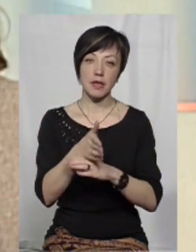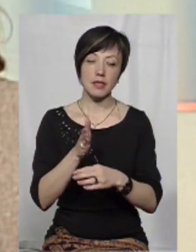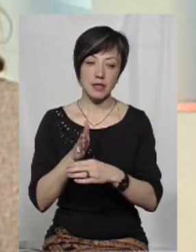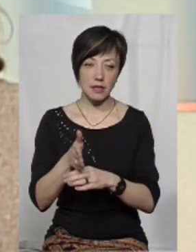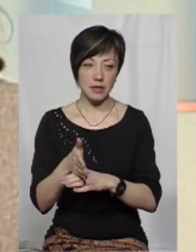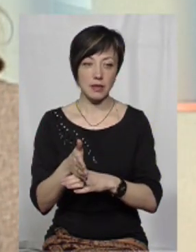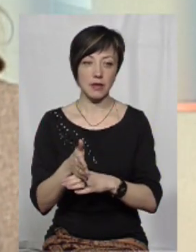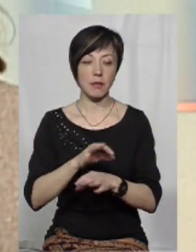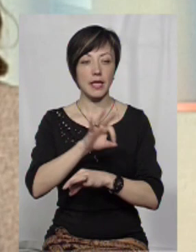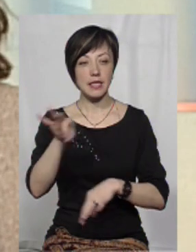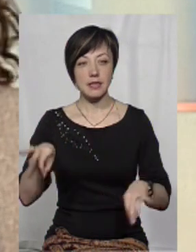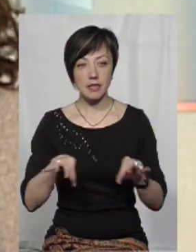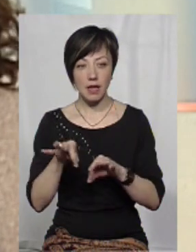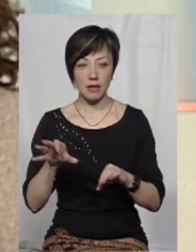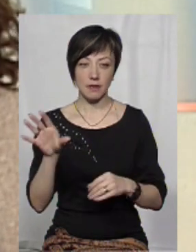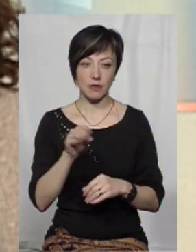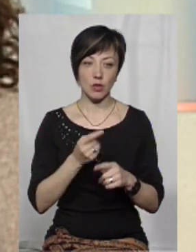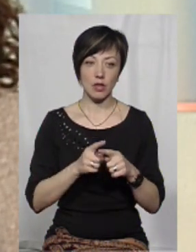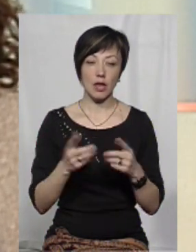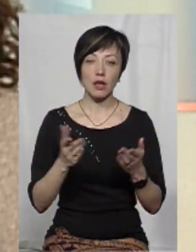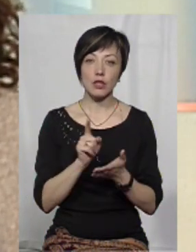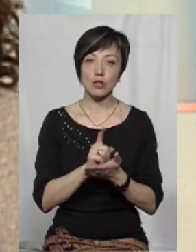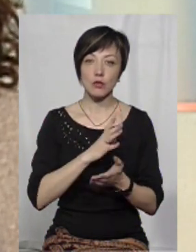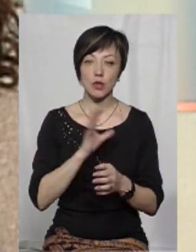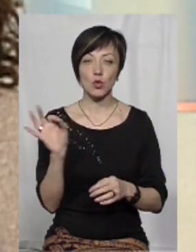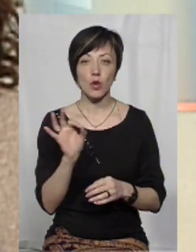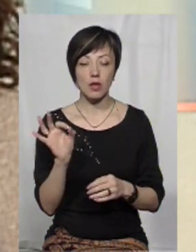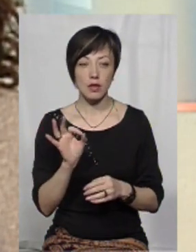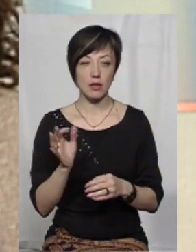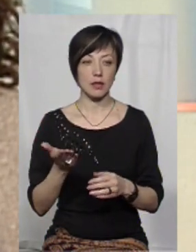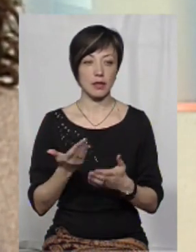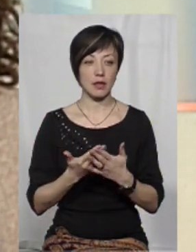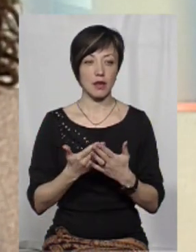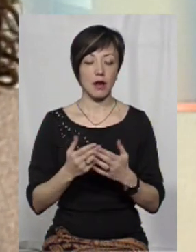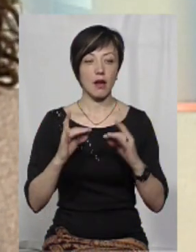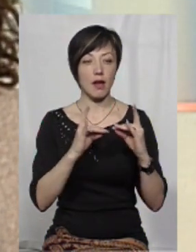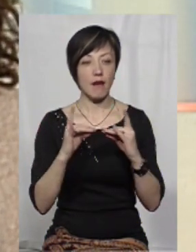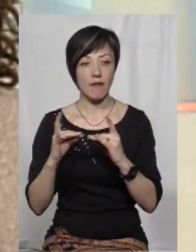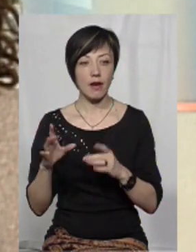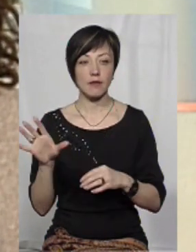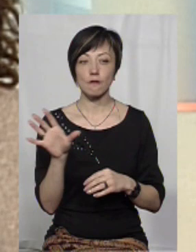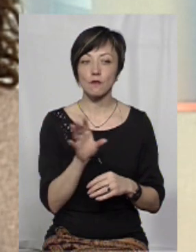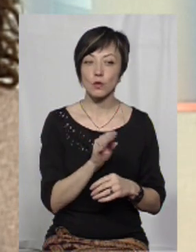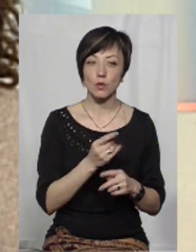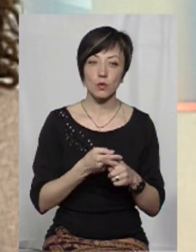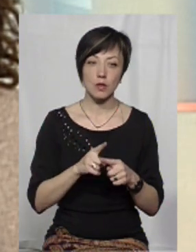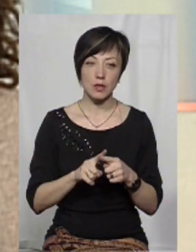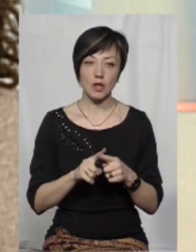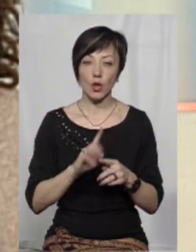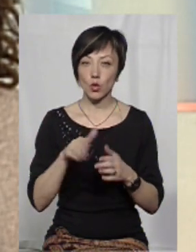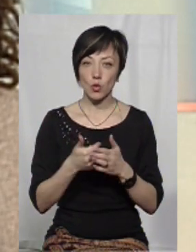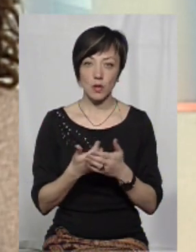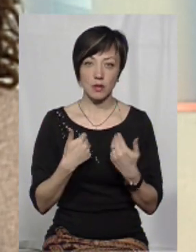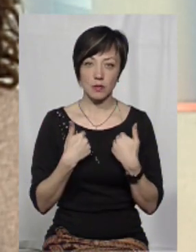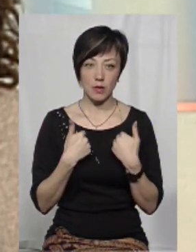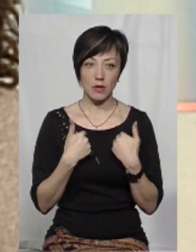посетителям, дизайны, какие должны быть туалеты, кровати, мы все, я до сих